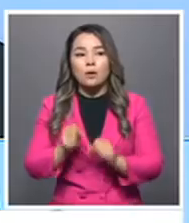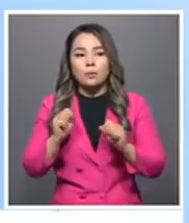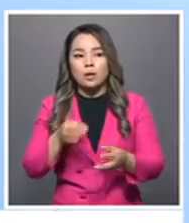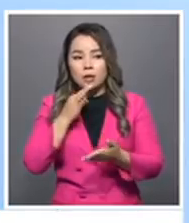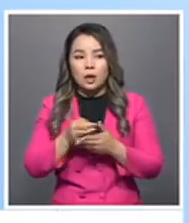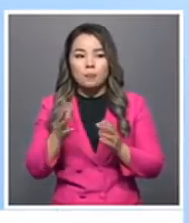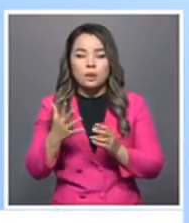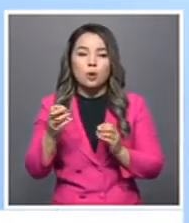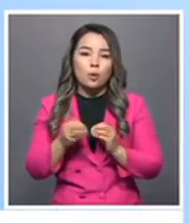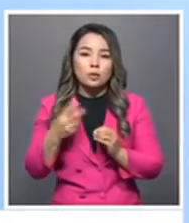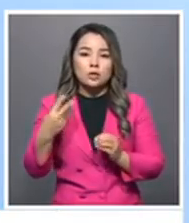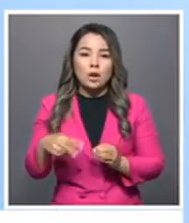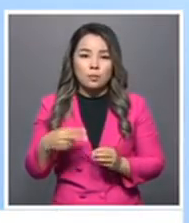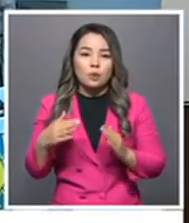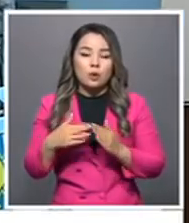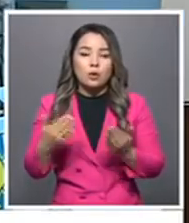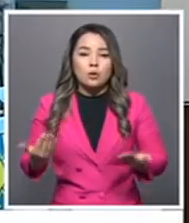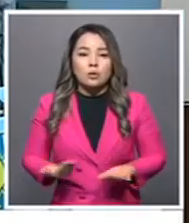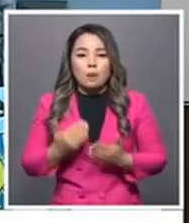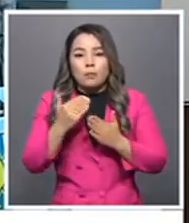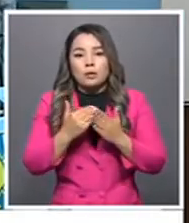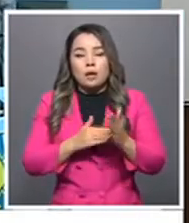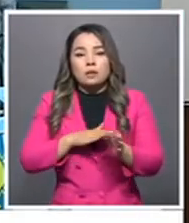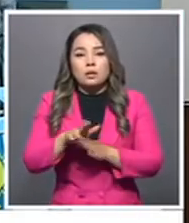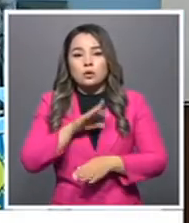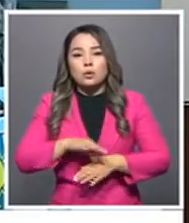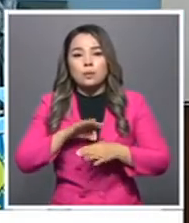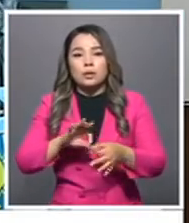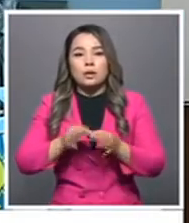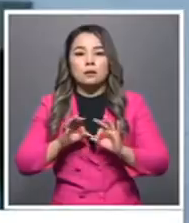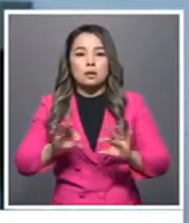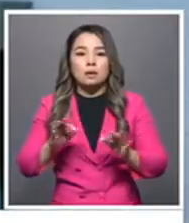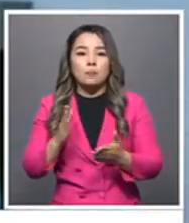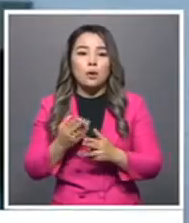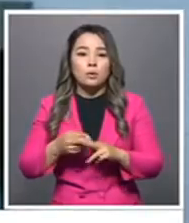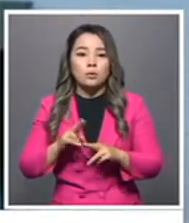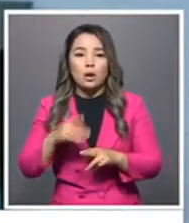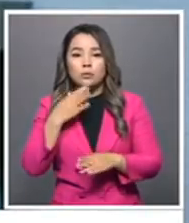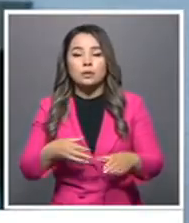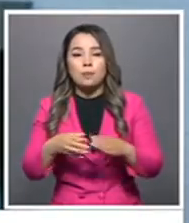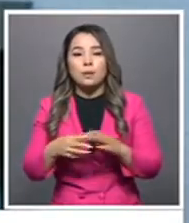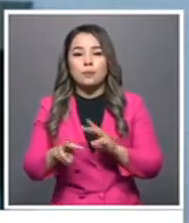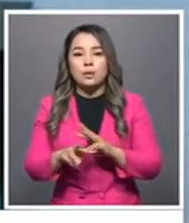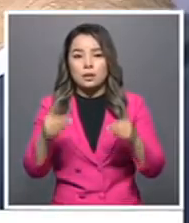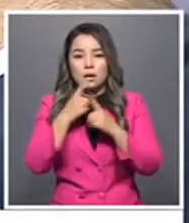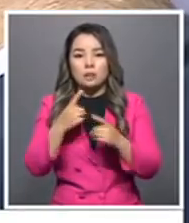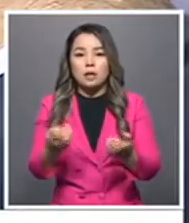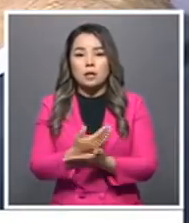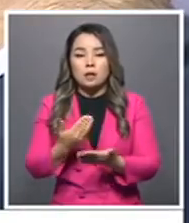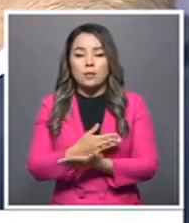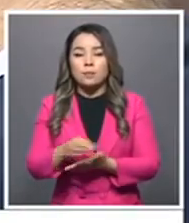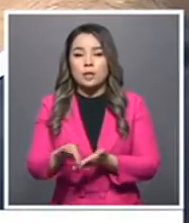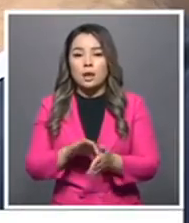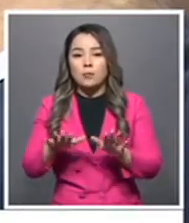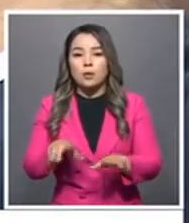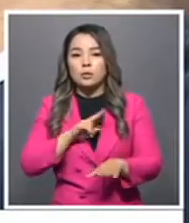Сондай-ақ 5-10-20 тұрғын үй бағдарламасын жүзеге асыру мәселесі сөз болды. Ұлттық экономика министрінің айтуынша, бағдарлама алдымен пилот пилоттық